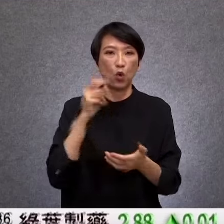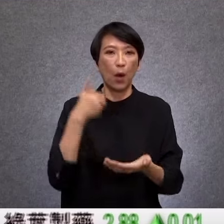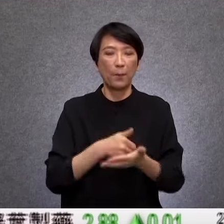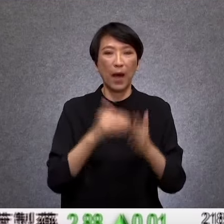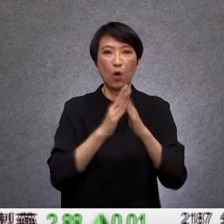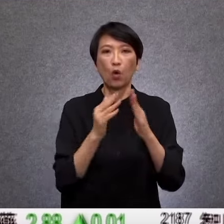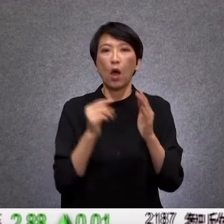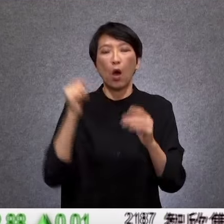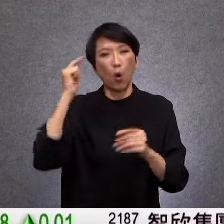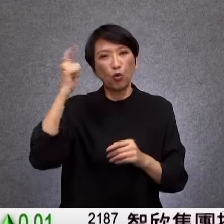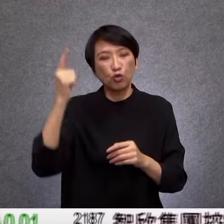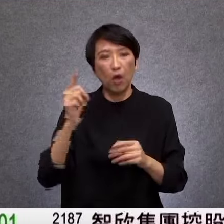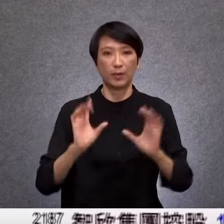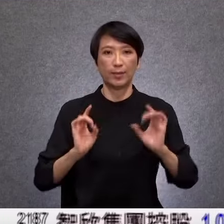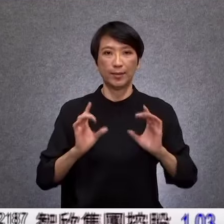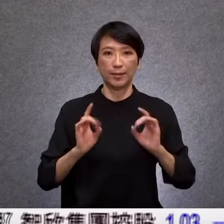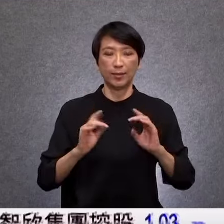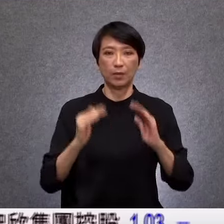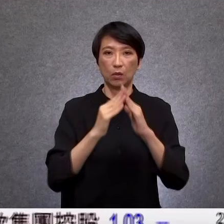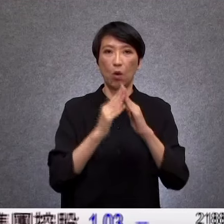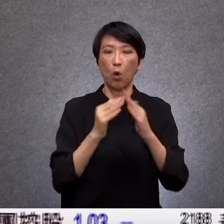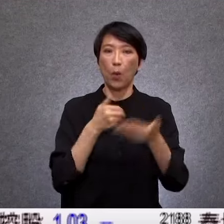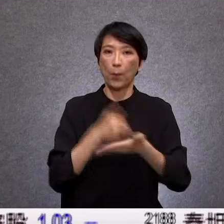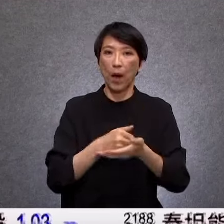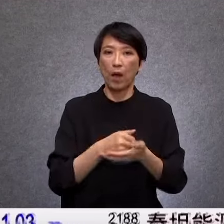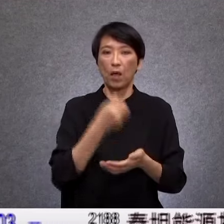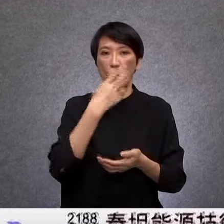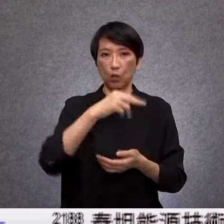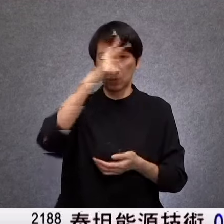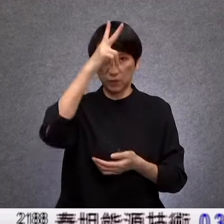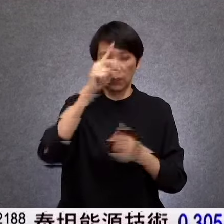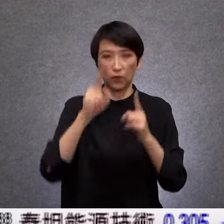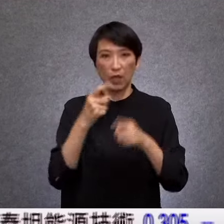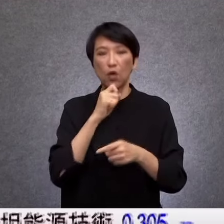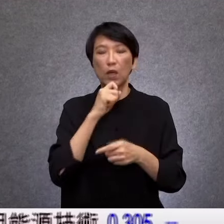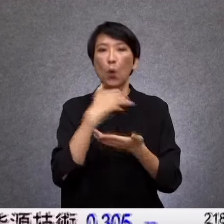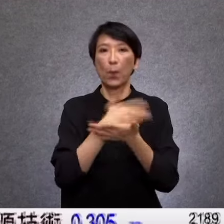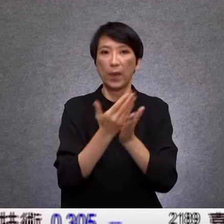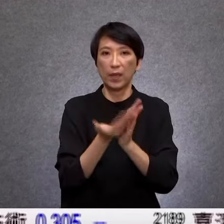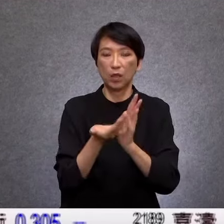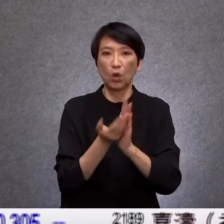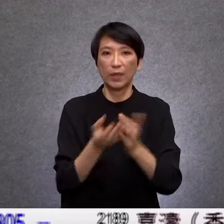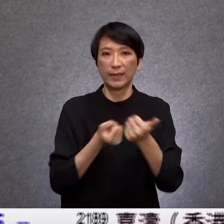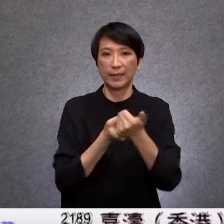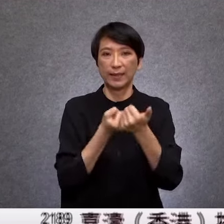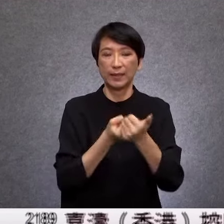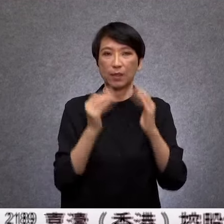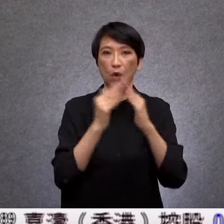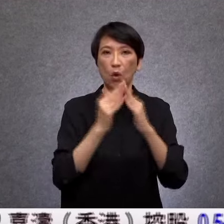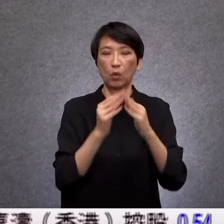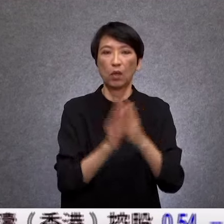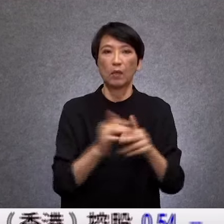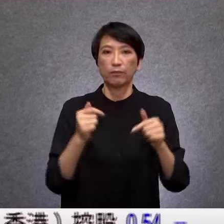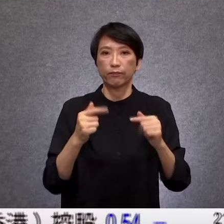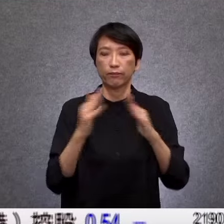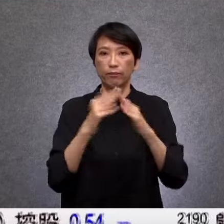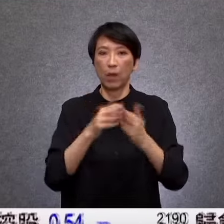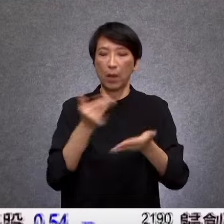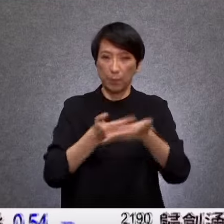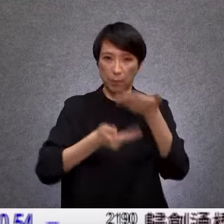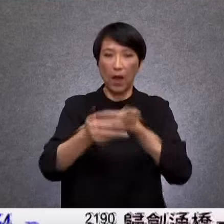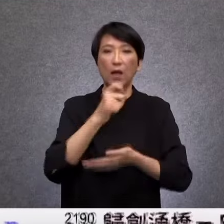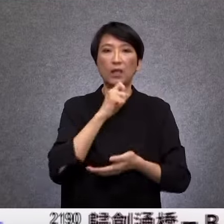高嘅。對於要置業嘅朋友，除咗話私人市場之外，其實特區政府亦都有一啲唔同嘅資